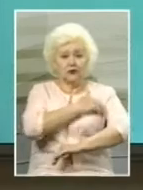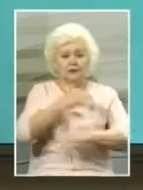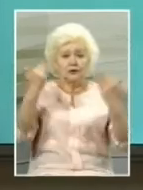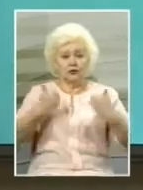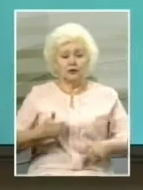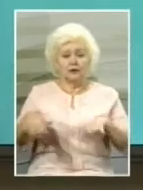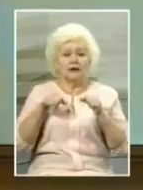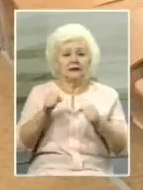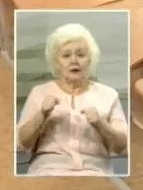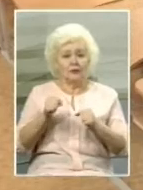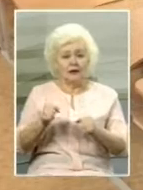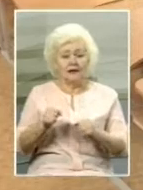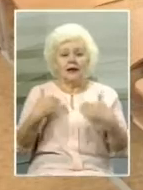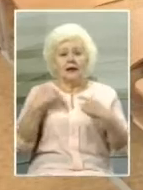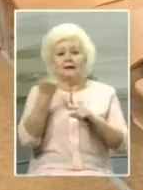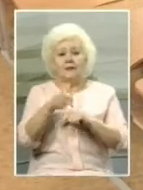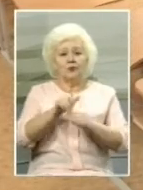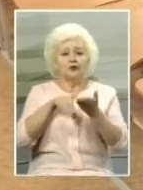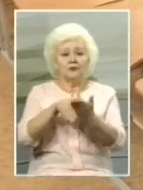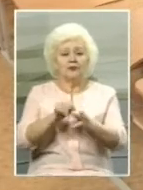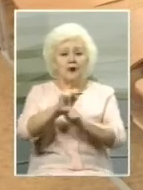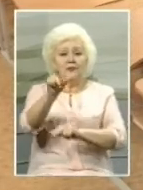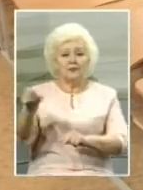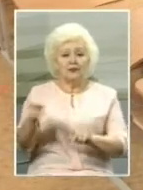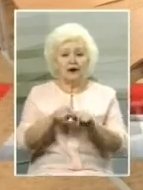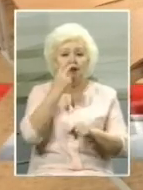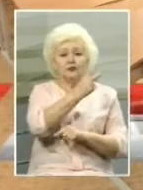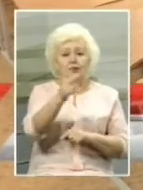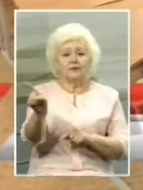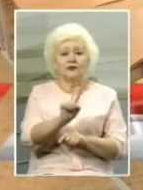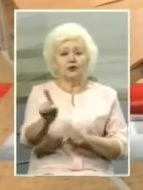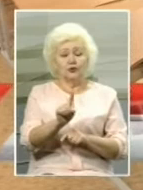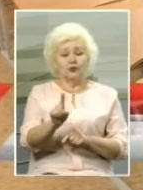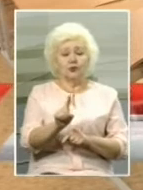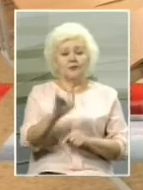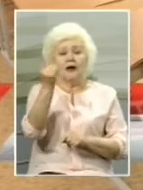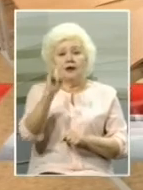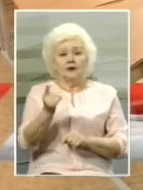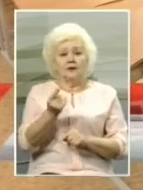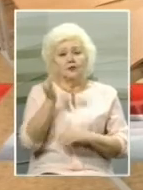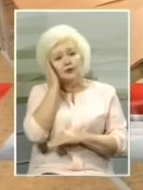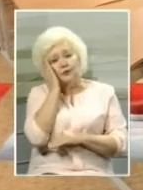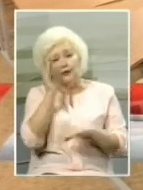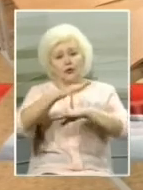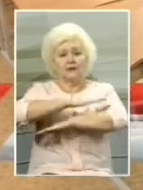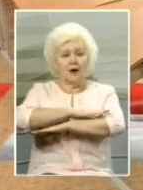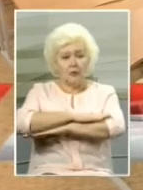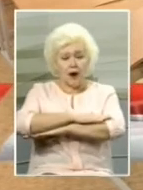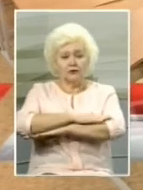тіла, лихоманить. Нам дуже допомагають преподаватели, які бачать, що ребенок прилег на